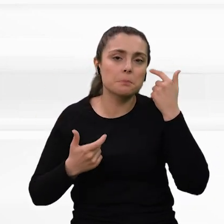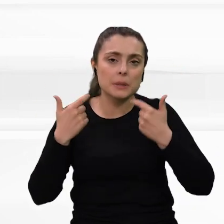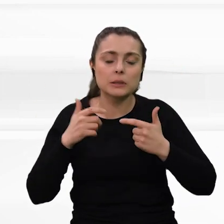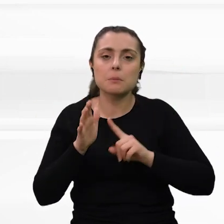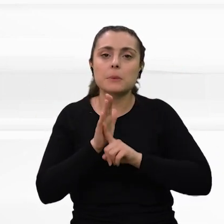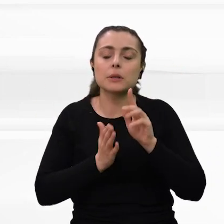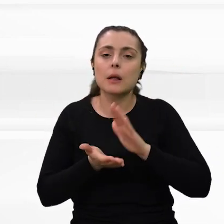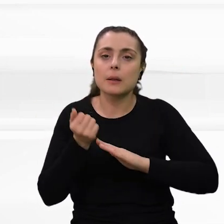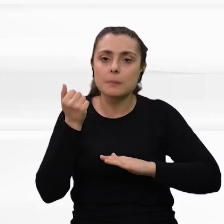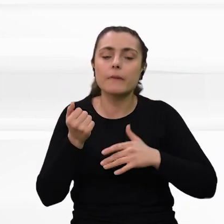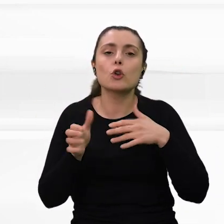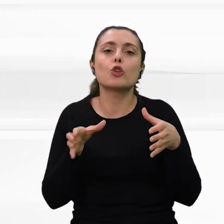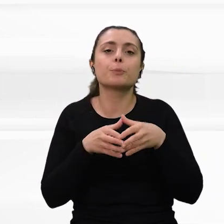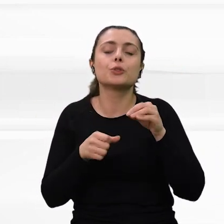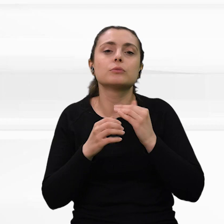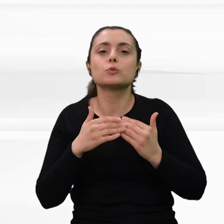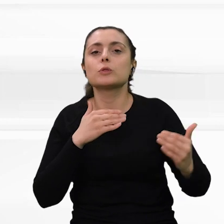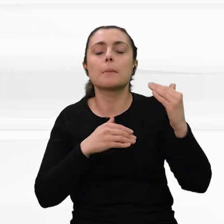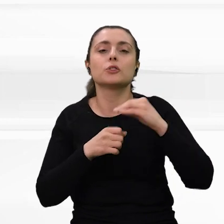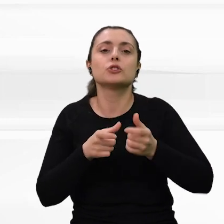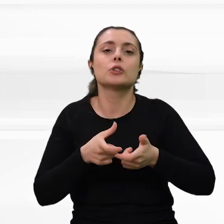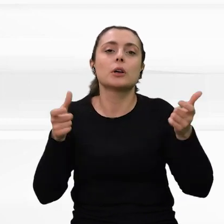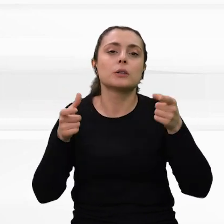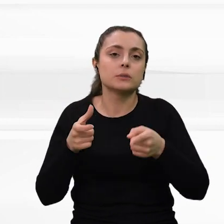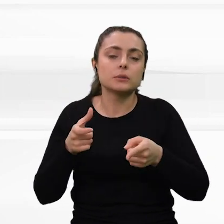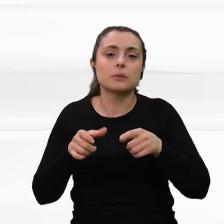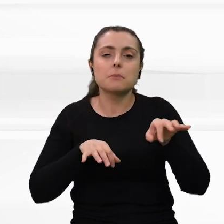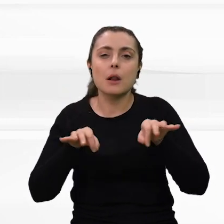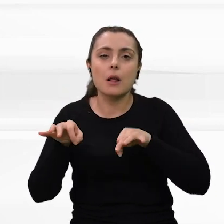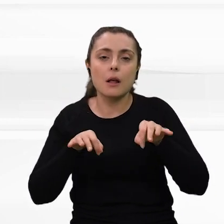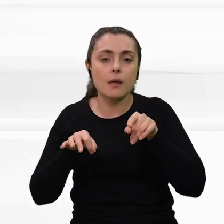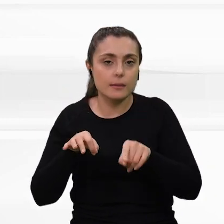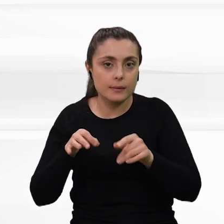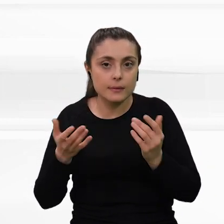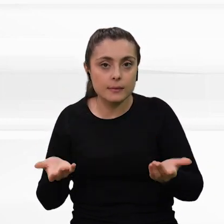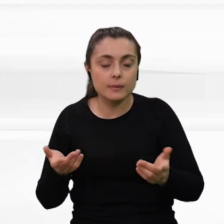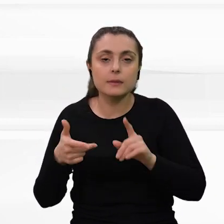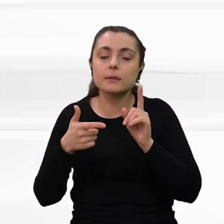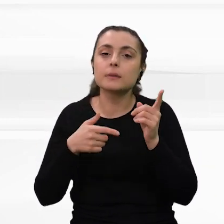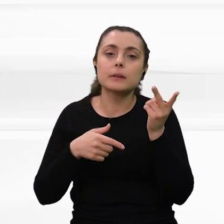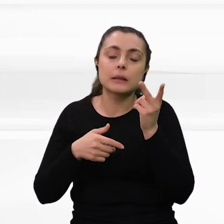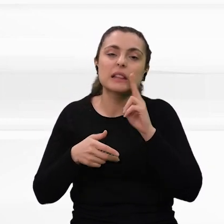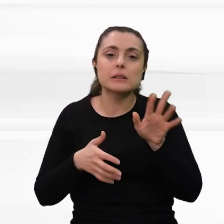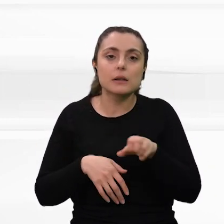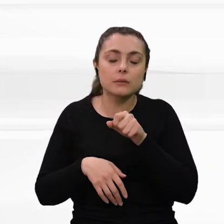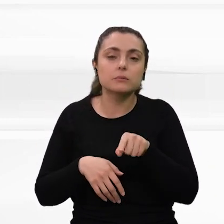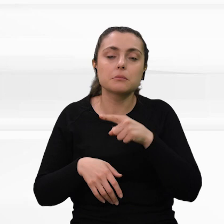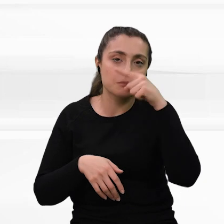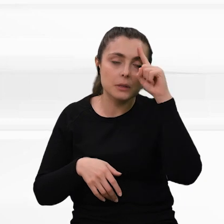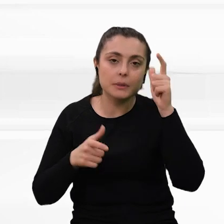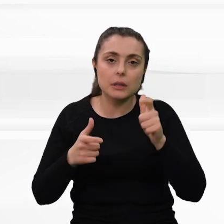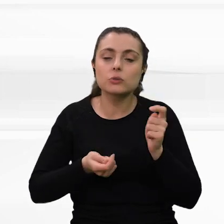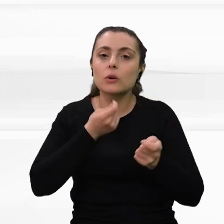bireysel başarı elde etmek ve grup içinde yükselmek için geliştirdiği stratejiler Evet arkadaşlar iki kesinlikle alıyoruz